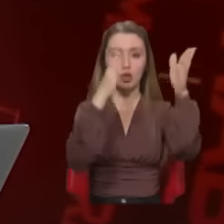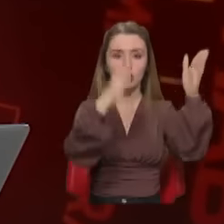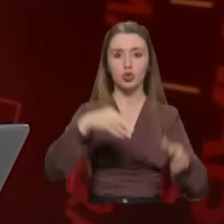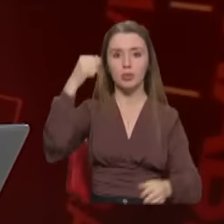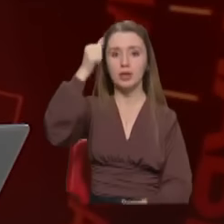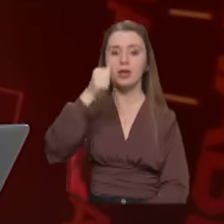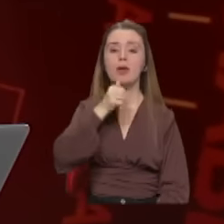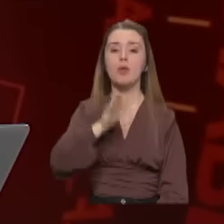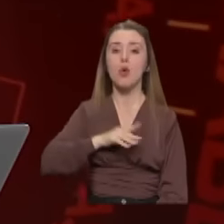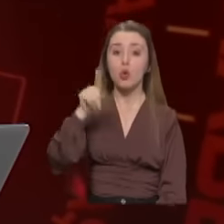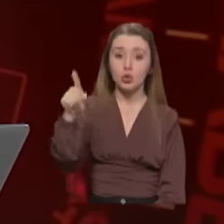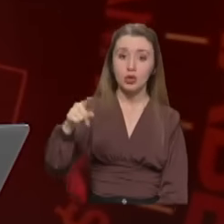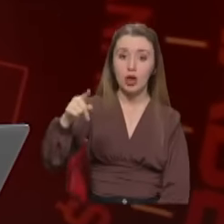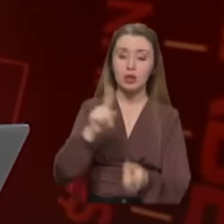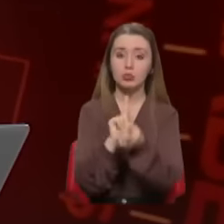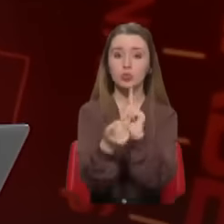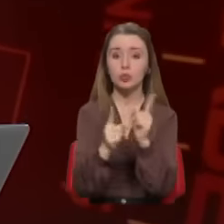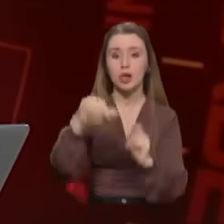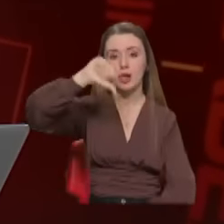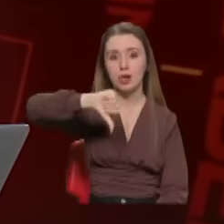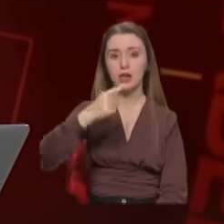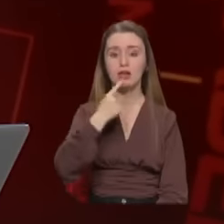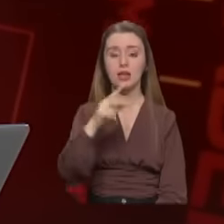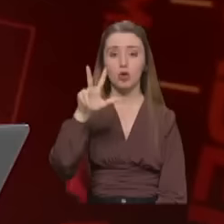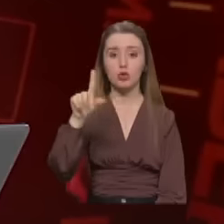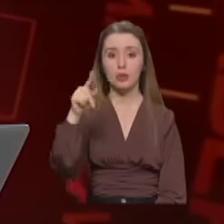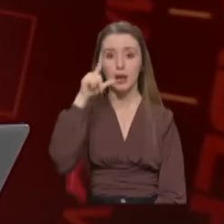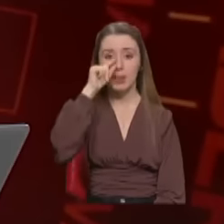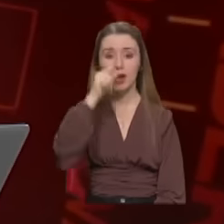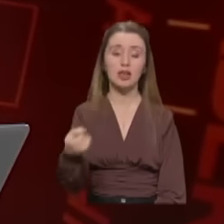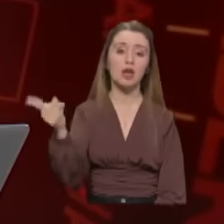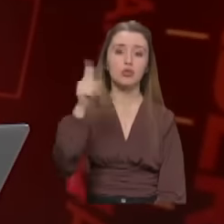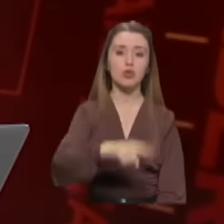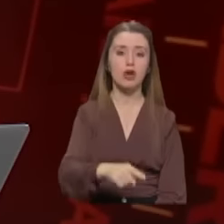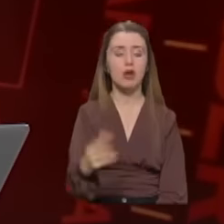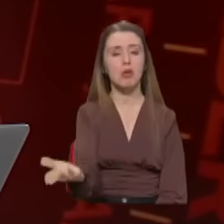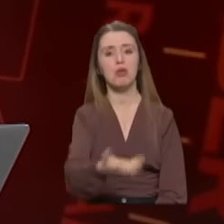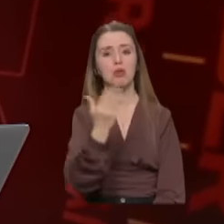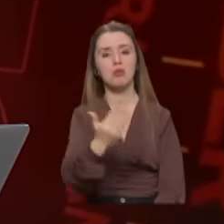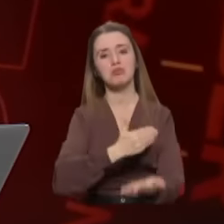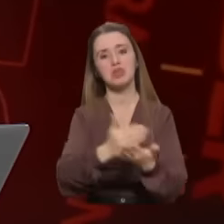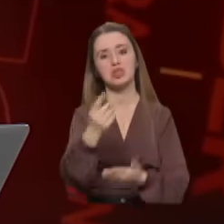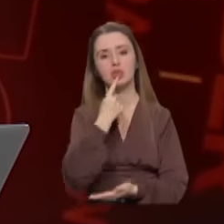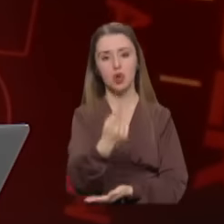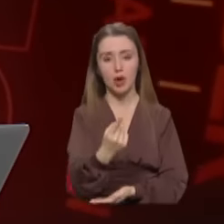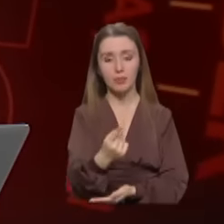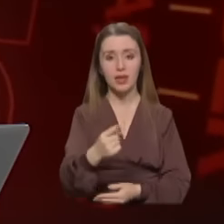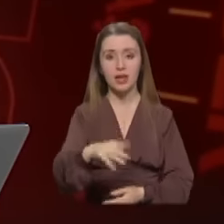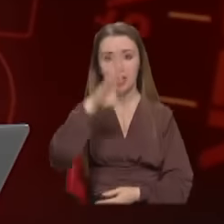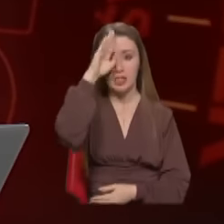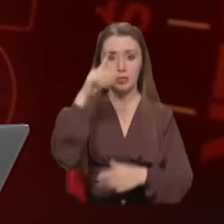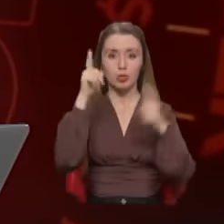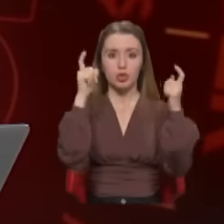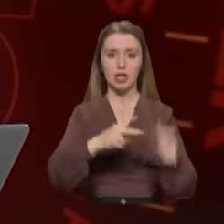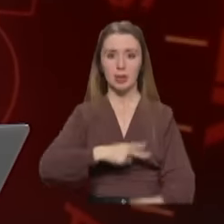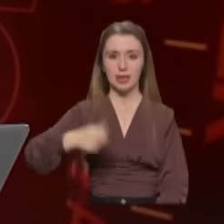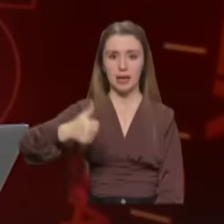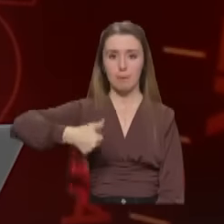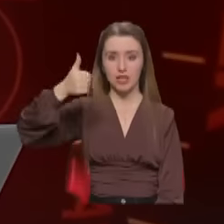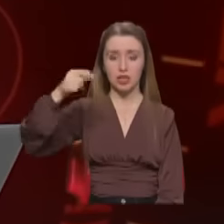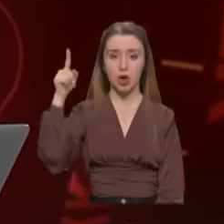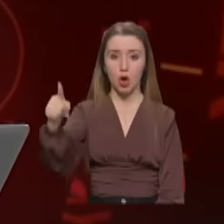İmamoğlu'na yönetemiyorsunuz 31 Mart'tan sonra da geçti borun pazarı sözleriyle seslenirken İstanbul Büyükşehir Belediye